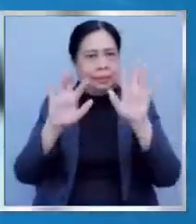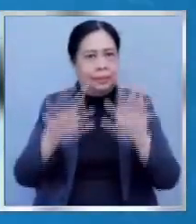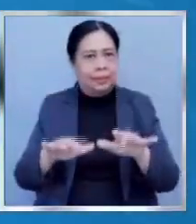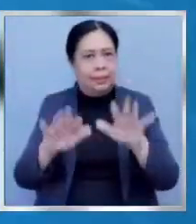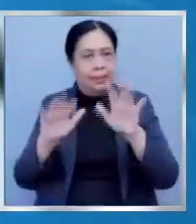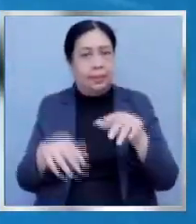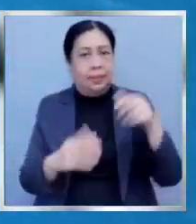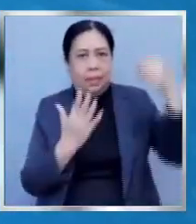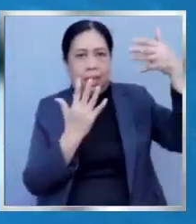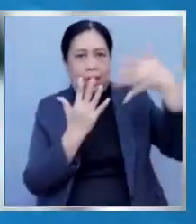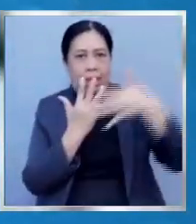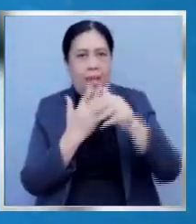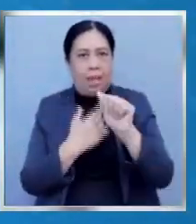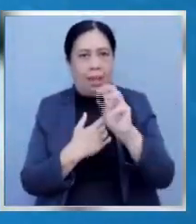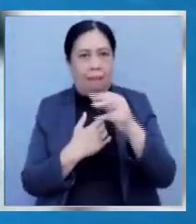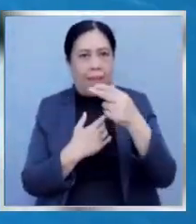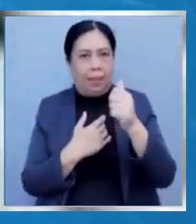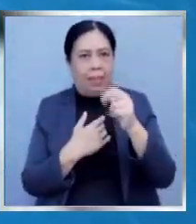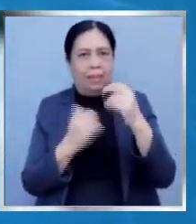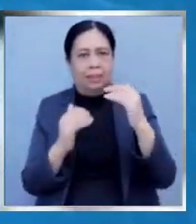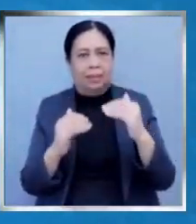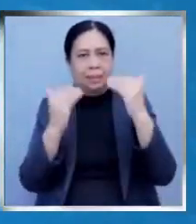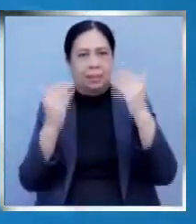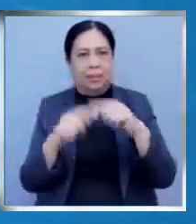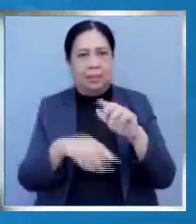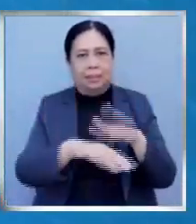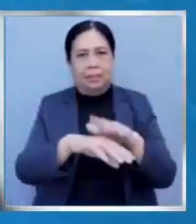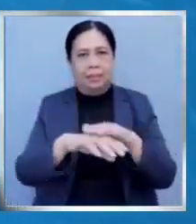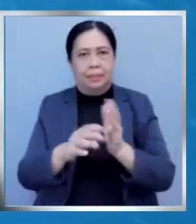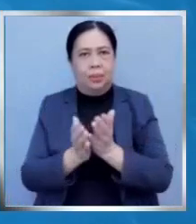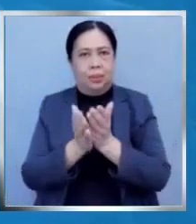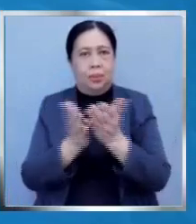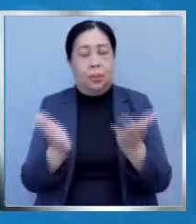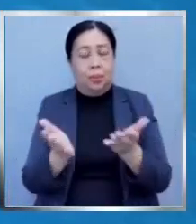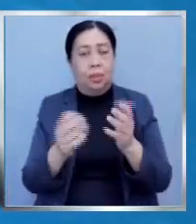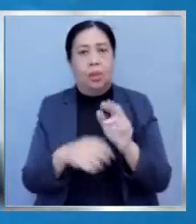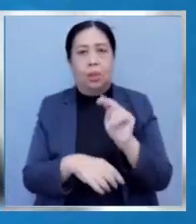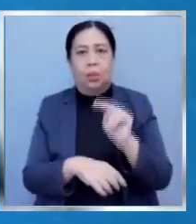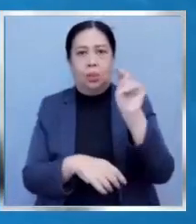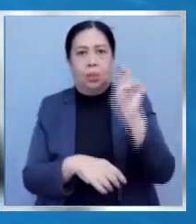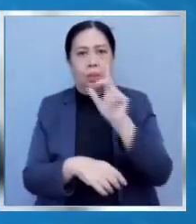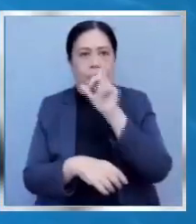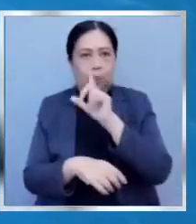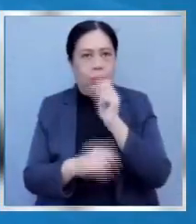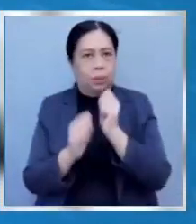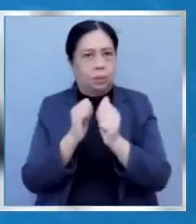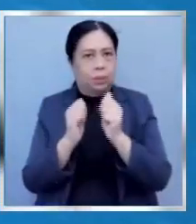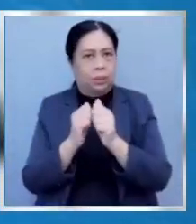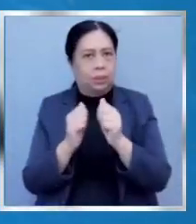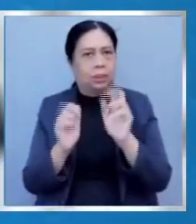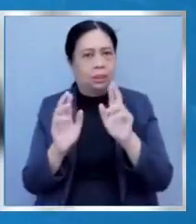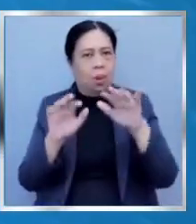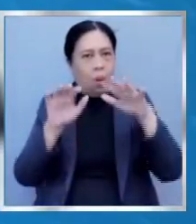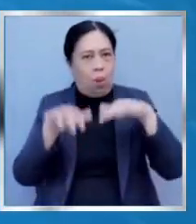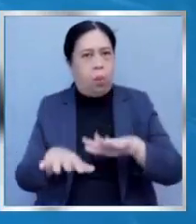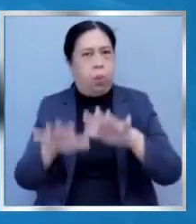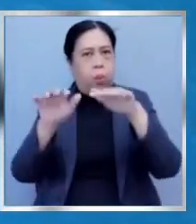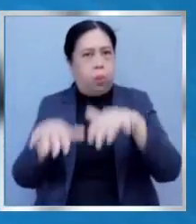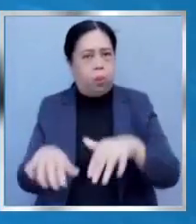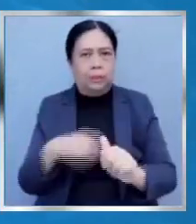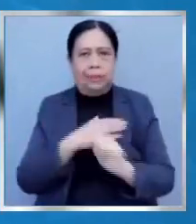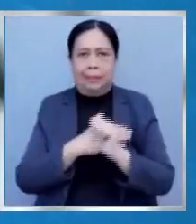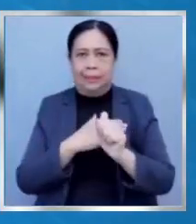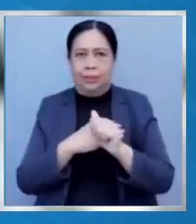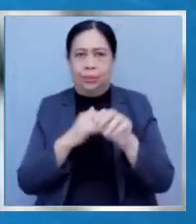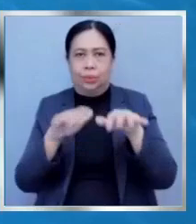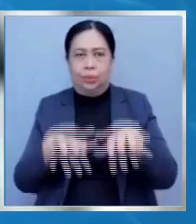amihan, nakataas pa rin ang gale warning sa ilang bahagi ng Northern Luzon. Ang ibig sabihin ho niyan ay magiging maalon pa rin at delikadong